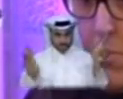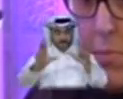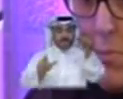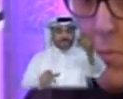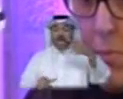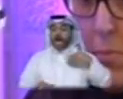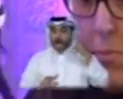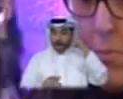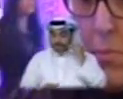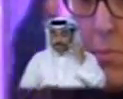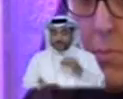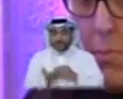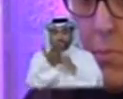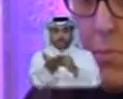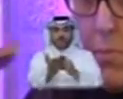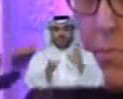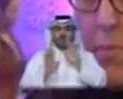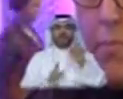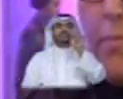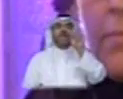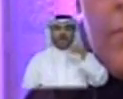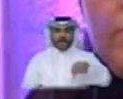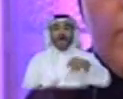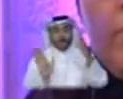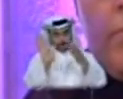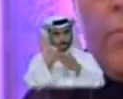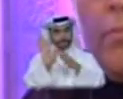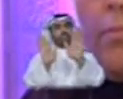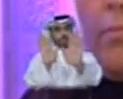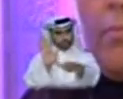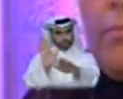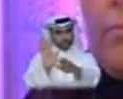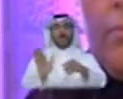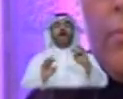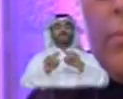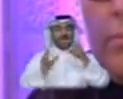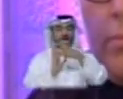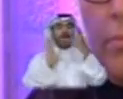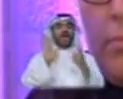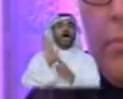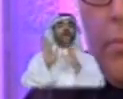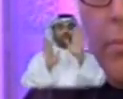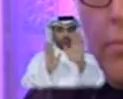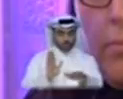بالتسجيل من أجل الحصول على امتيازات معينة، فهذا موجود في القانون،